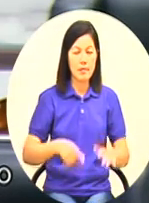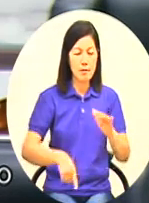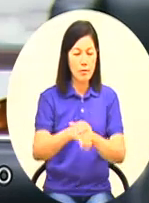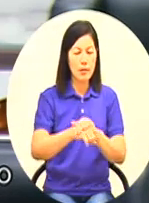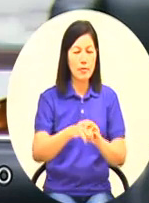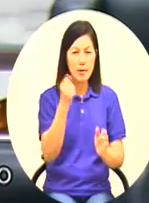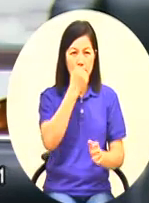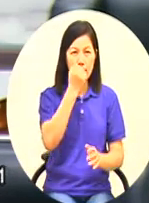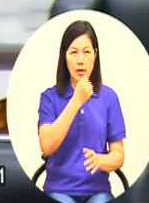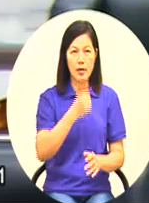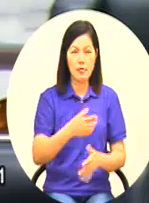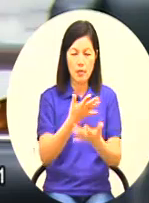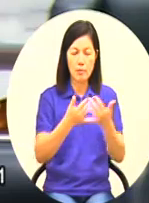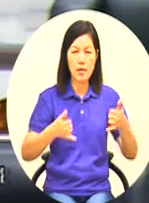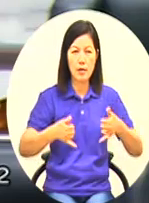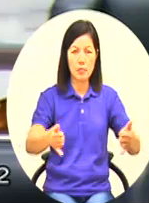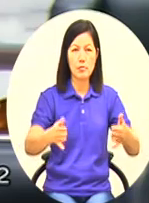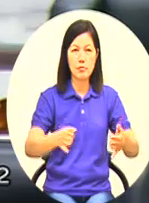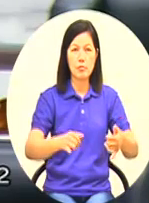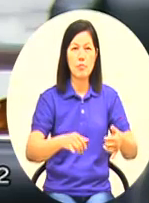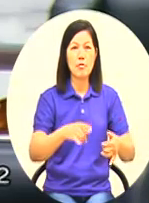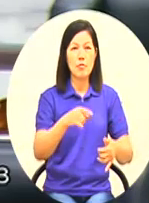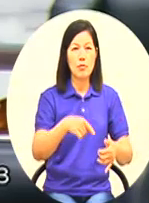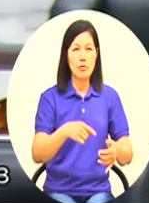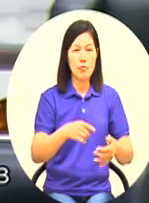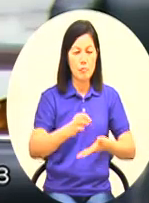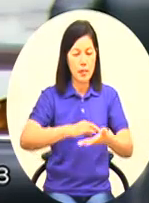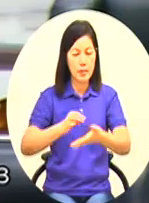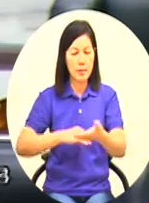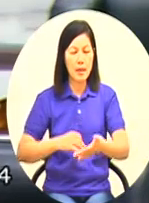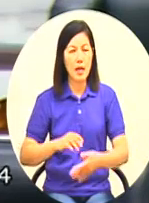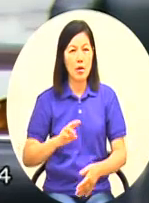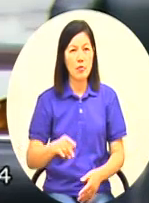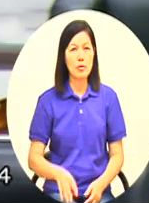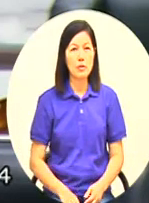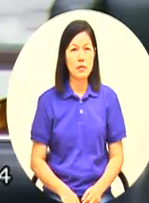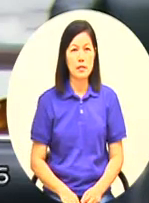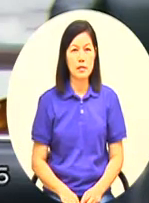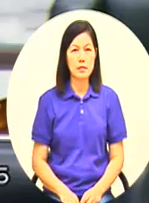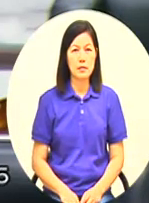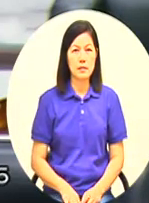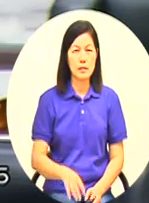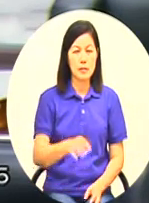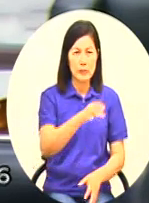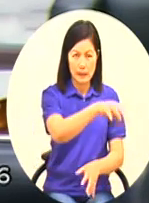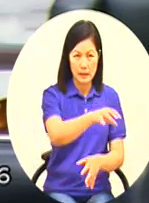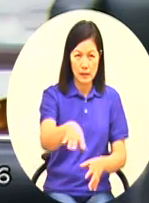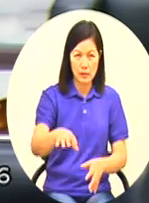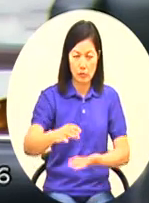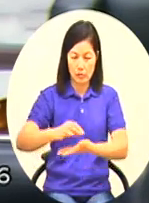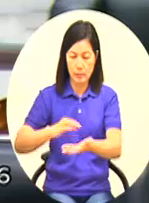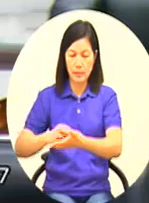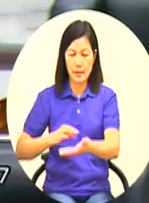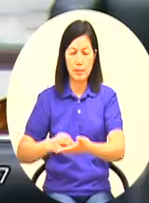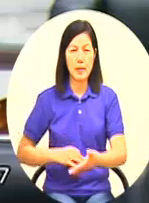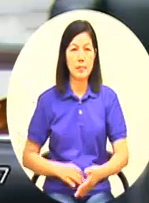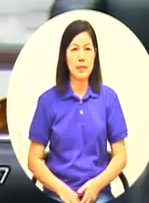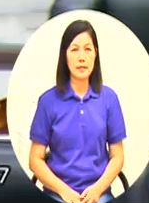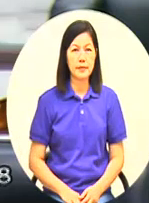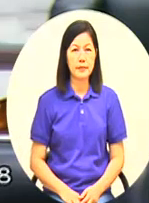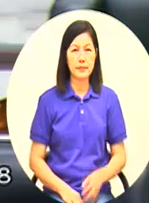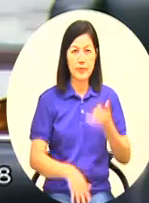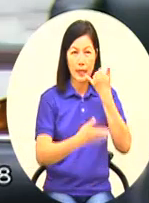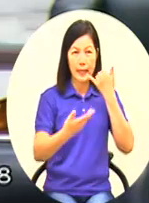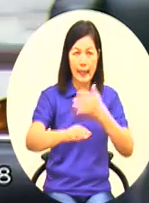用电脑网络的销赃还是利用跳蚤市场销赃，然后运售海外销